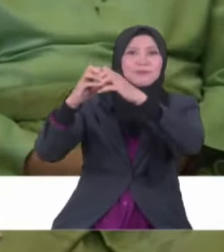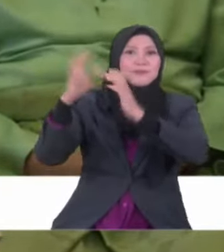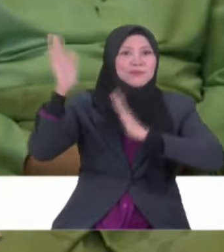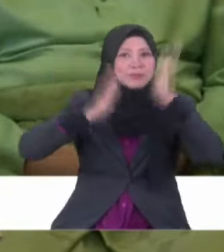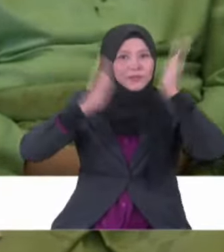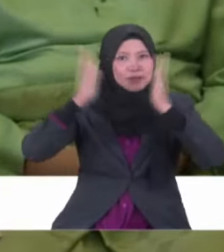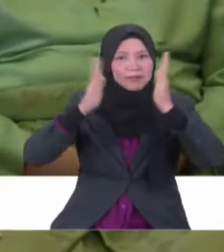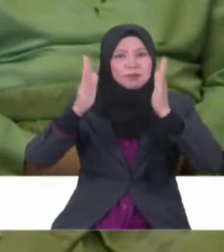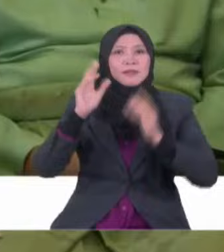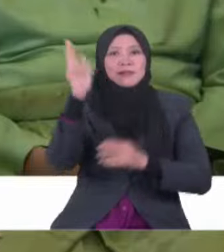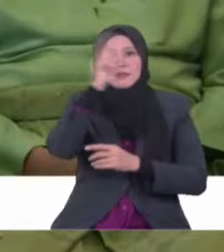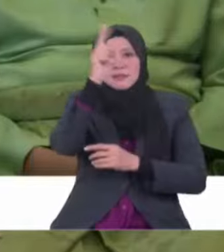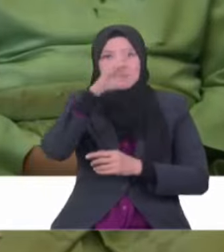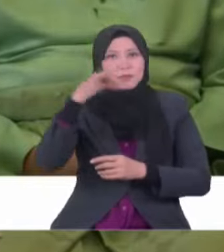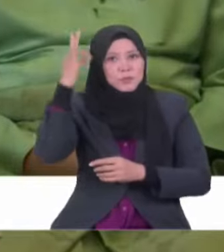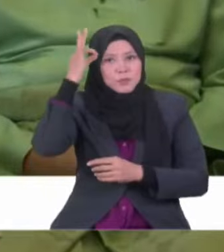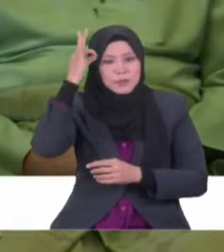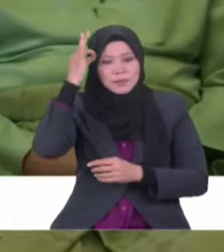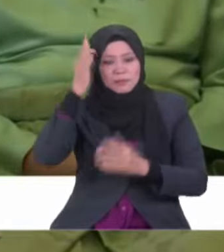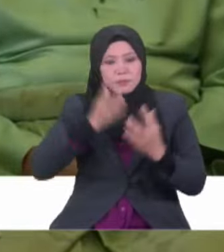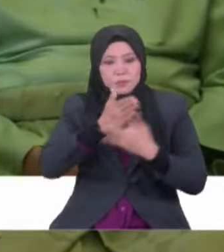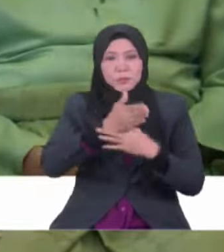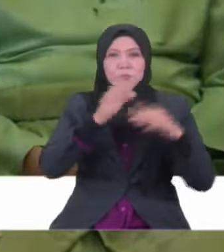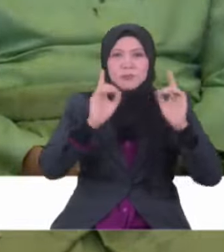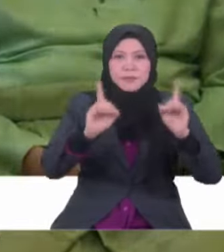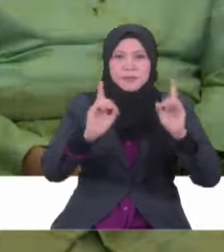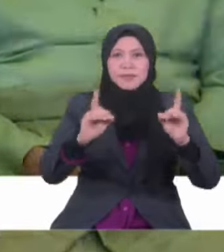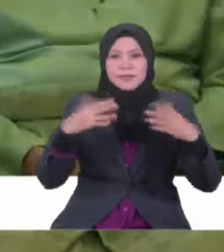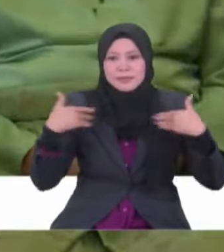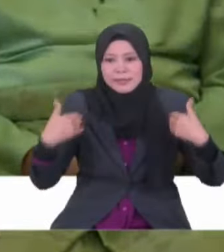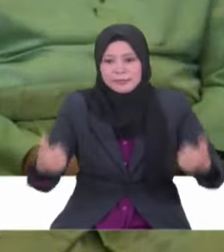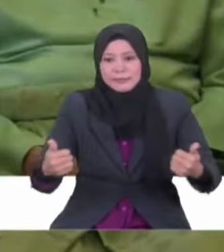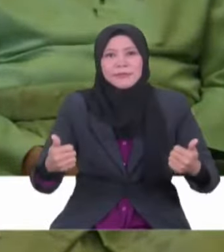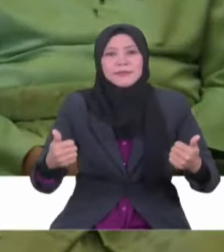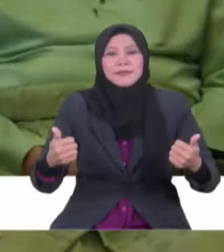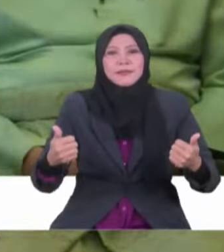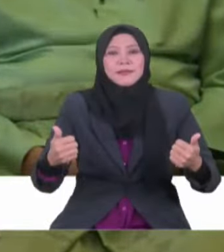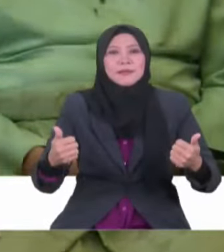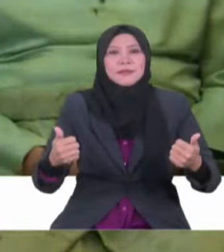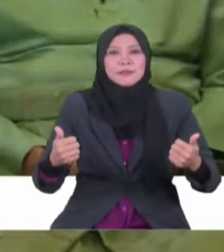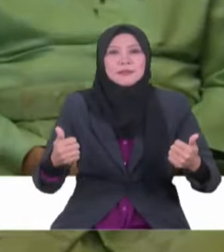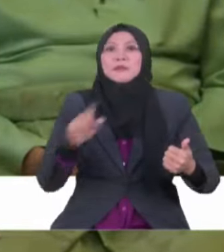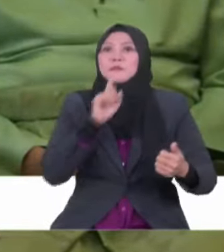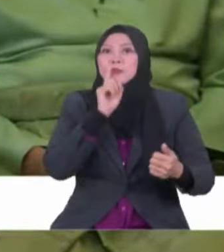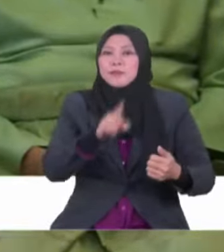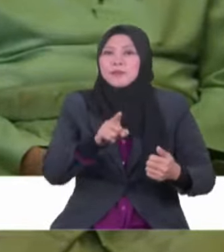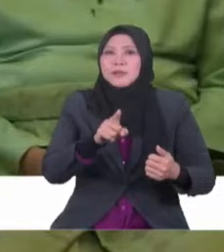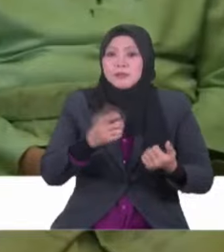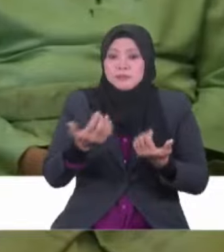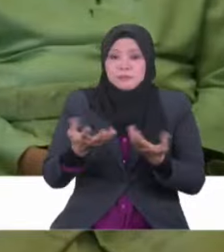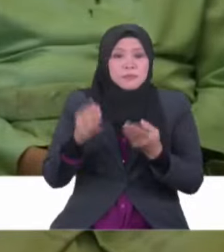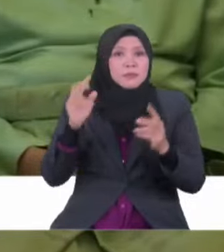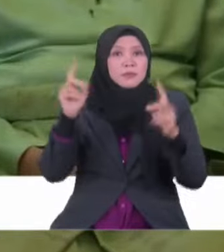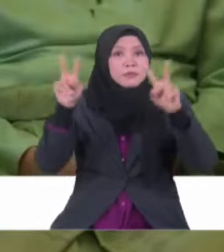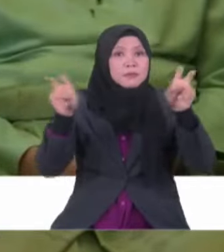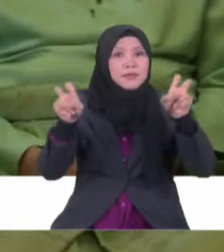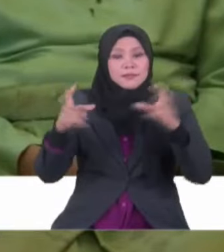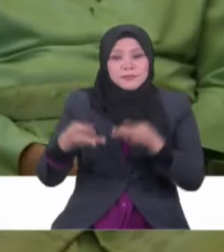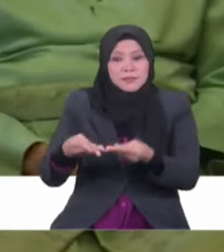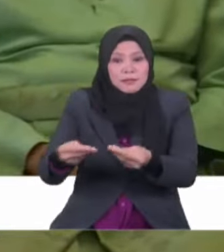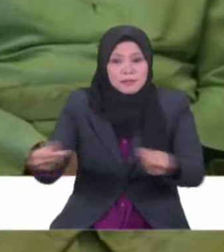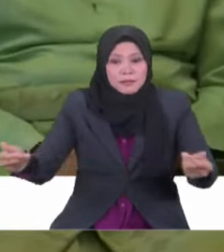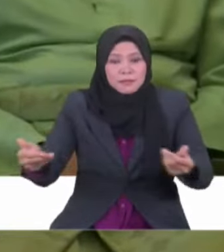kerajaan persekutuan melalui pendidikan, kesihatan, dalam negeri itu mengambil tanah ya, yang